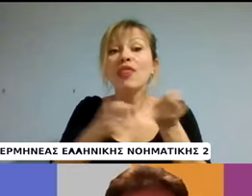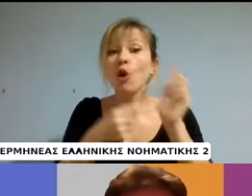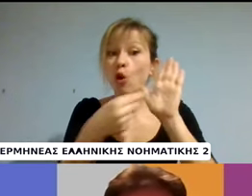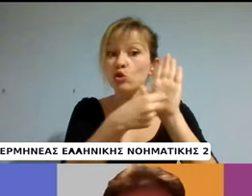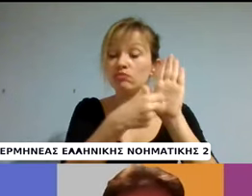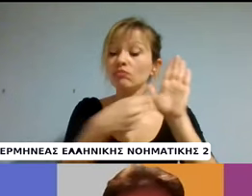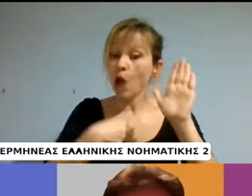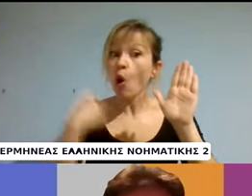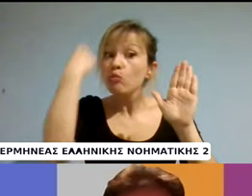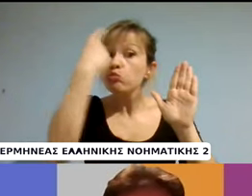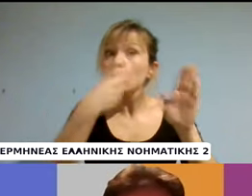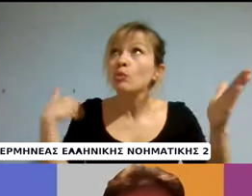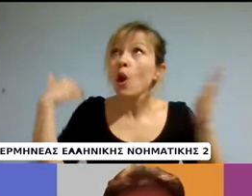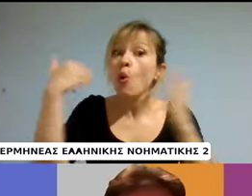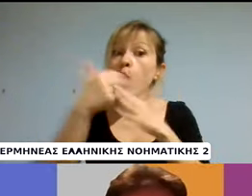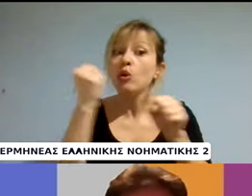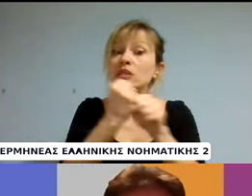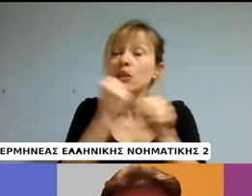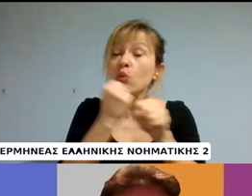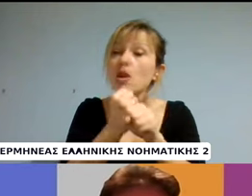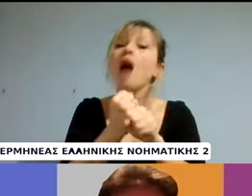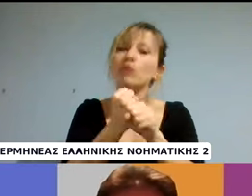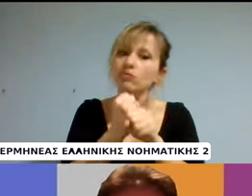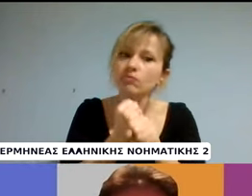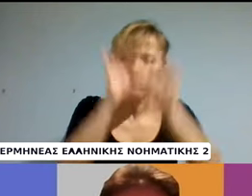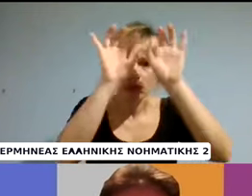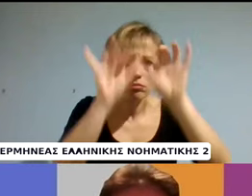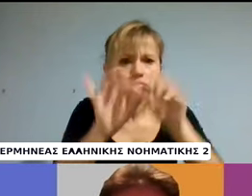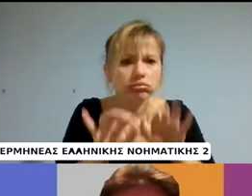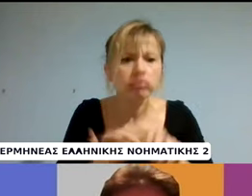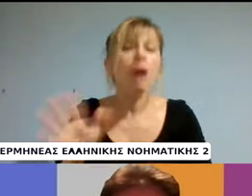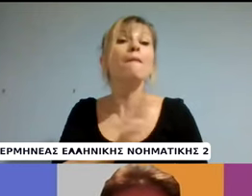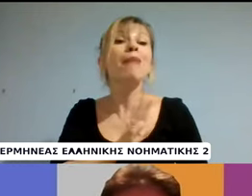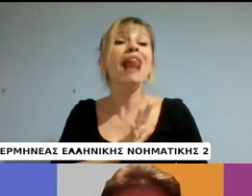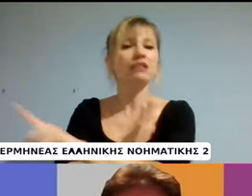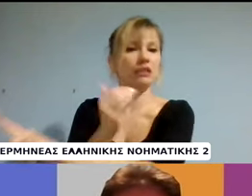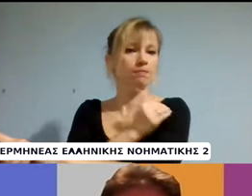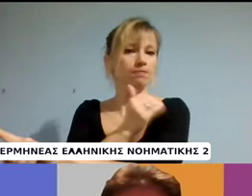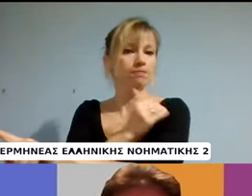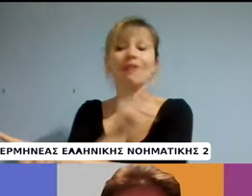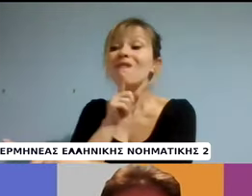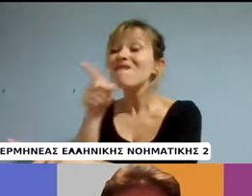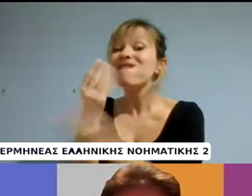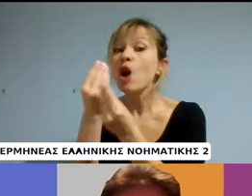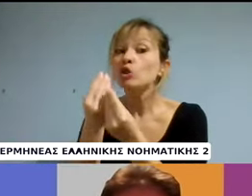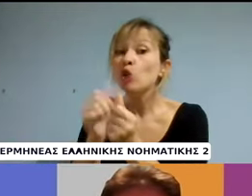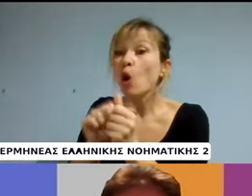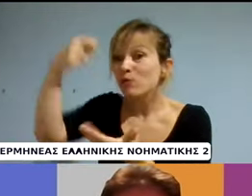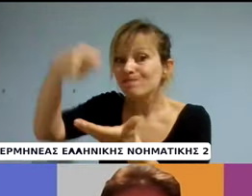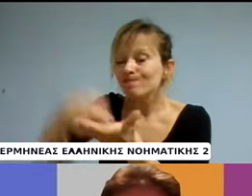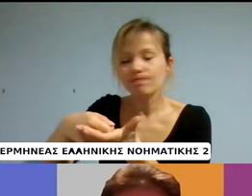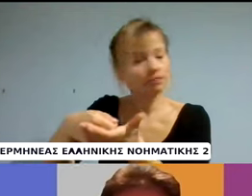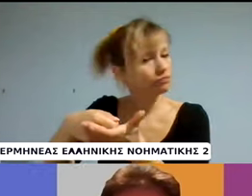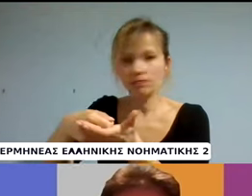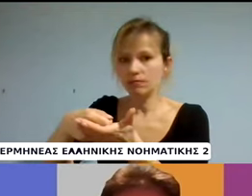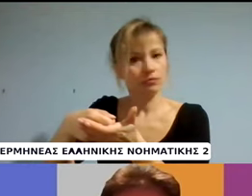στη ζωή μου προσωπικά, εξηγώντας σε ένα μεγάλο mail στους χύψη πελάτες ότι με αυτό το rate, αν